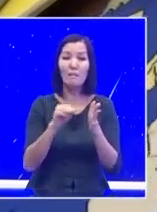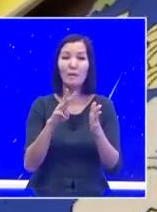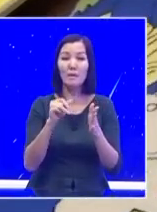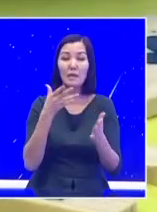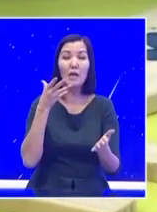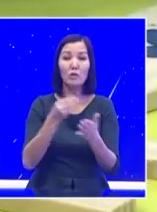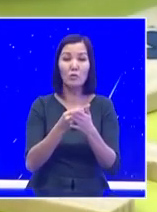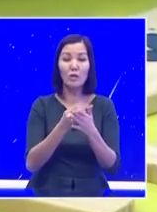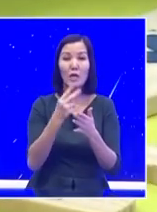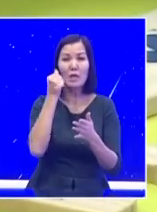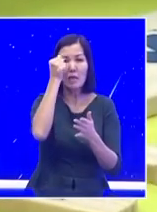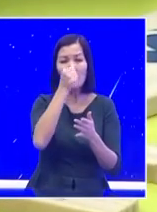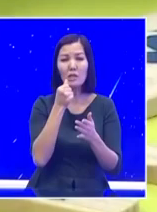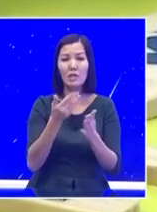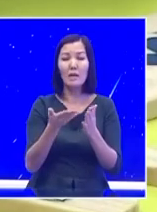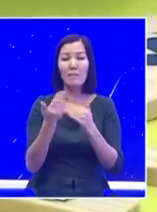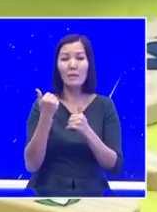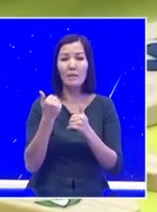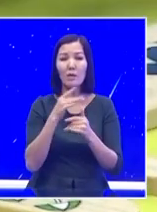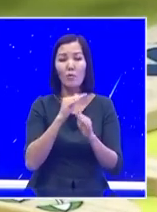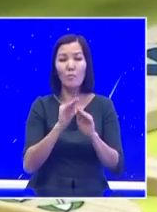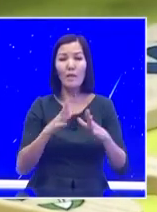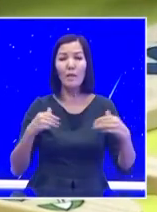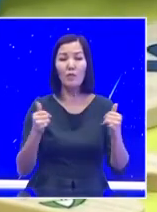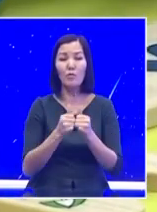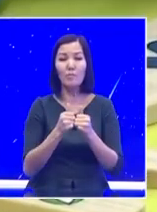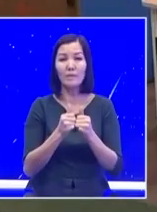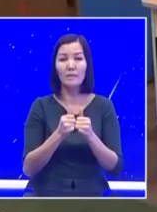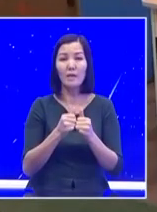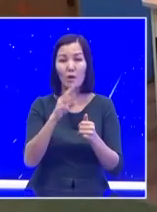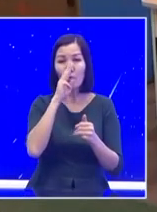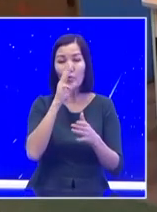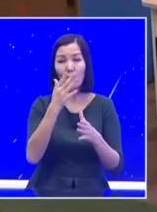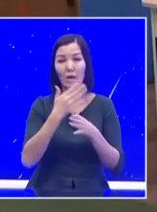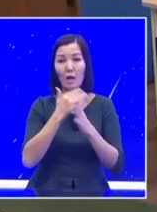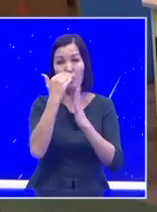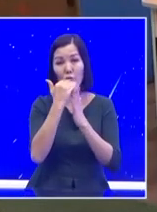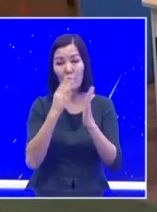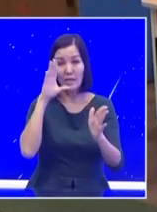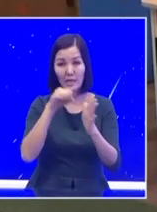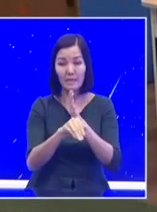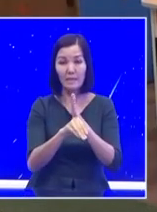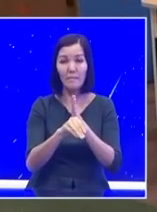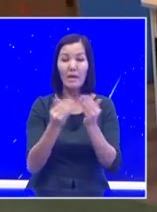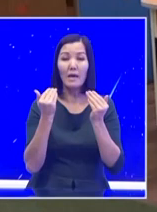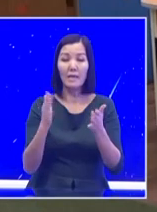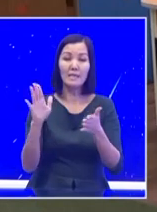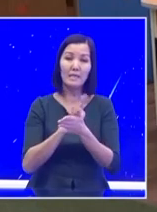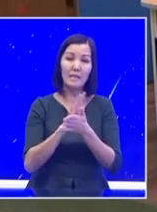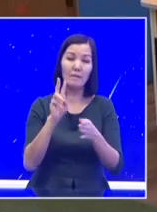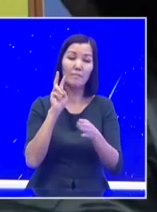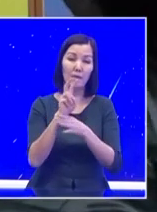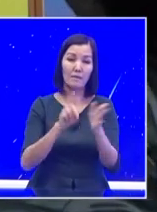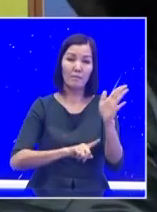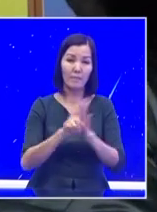төлеп қиналыпты. Былтыр шілдеде ғана көпбалалы отбасы атаулы әлеуметтік көмек алушылар тізіміне ілініп, балалары тегін бара